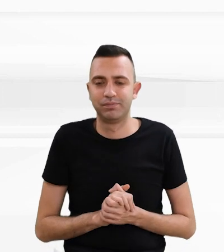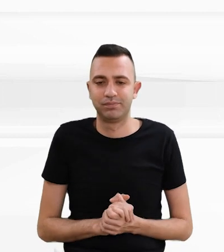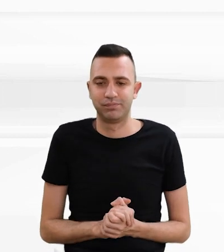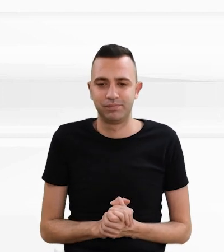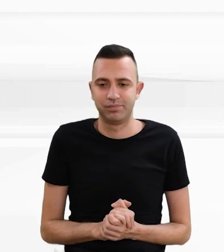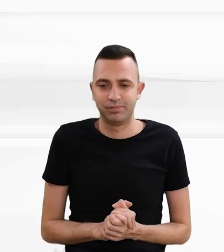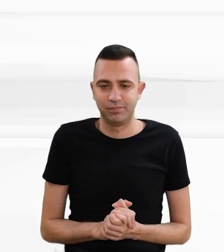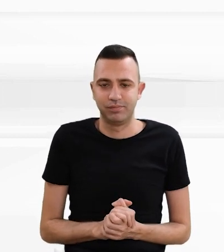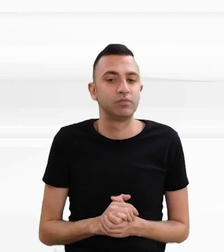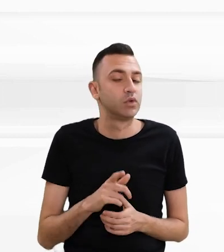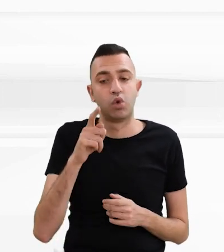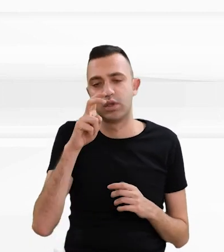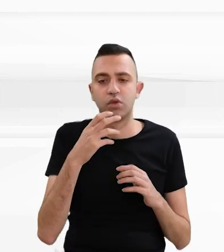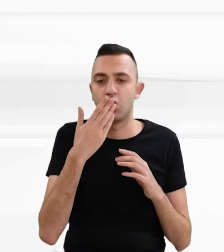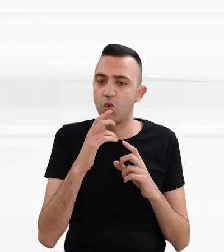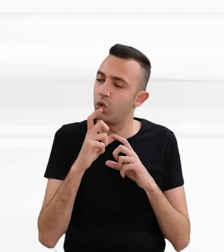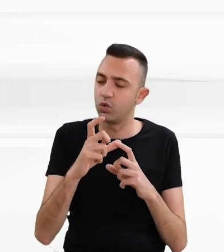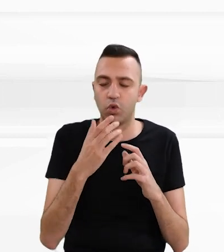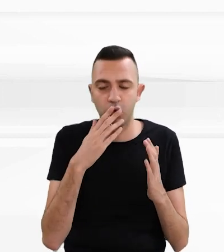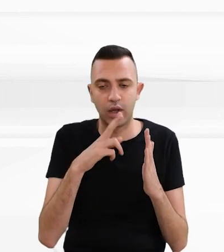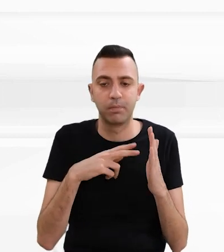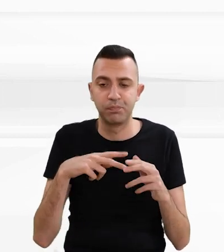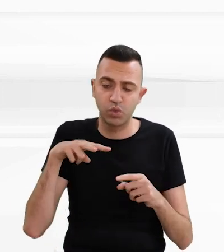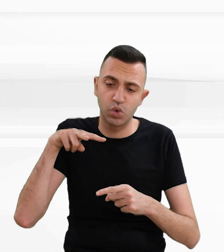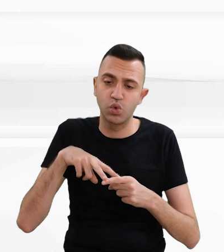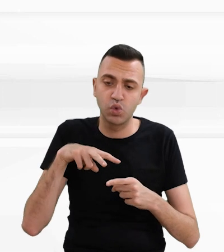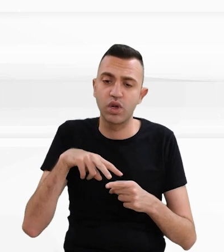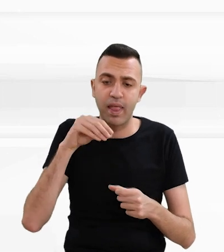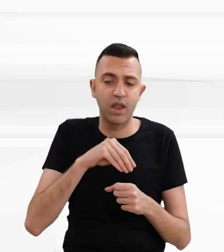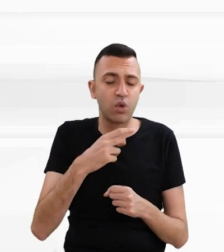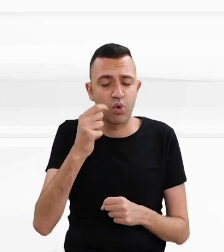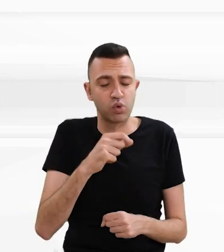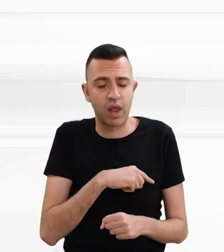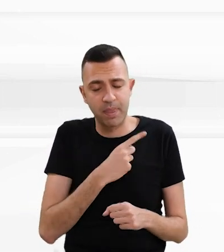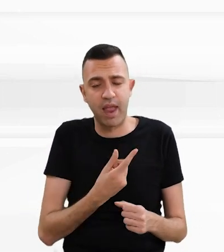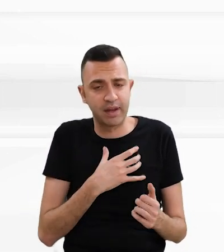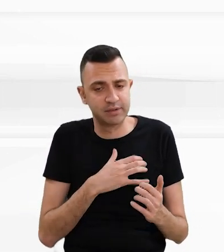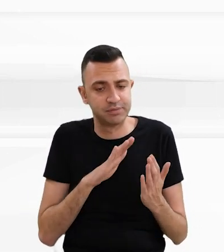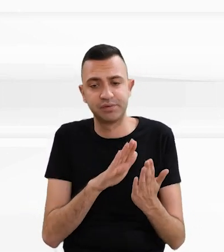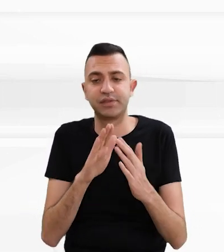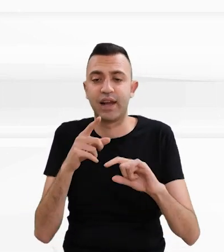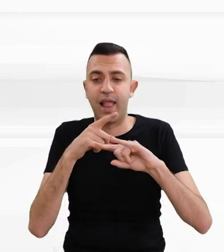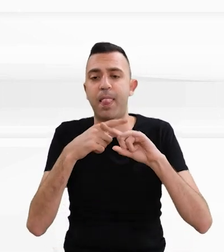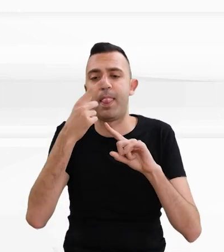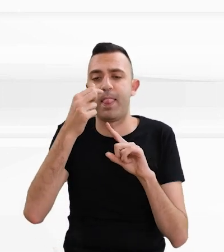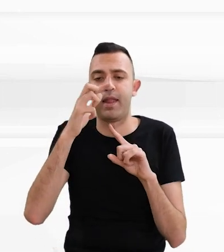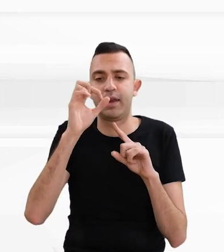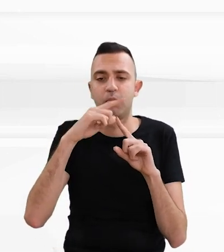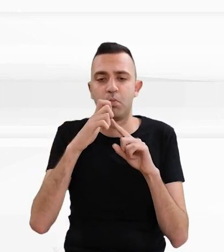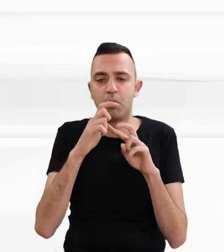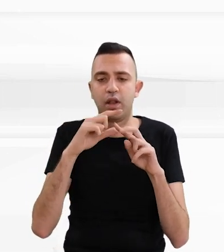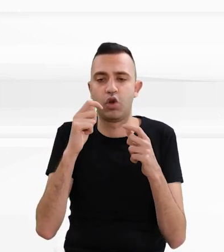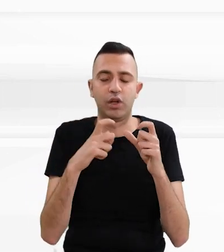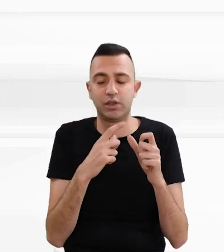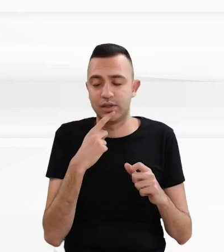18 sorumuz okuyalım dik üçgenlerde 90 derecelik açının karşısındaki kenara hipotenüs denir Biz dik